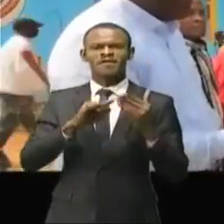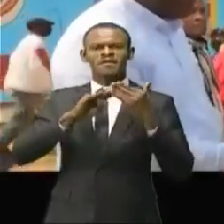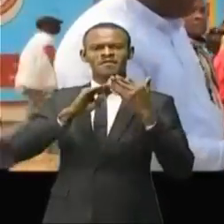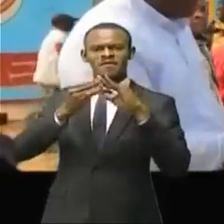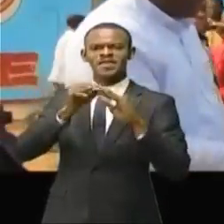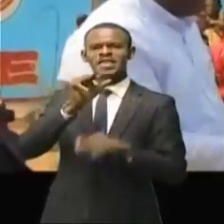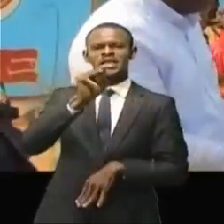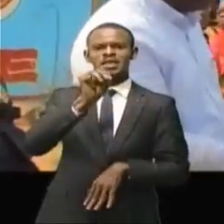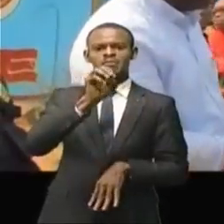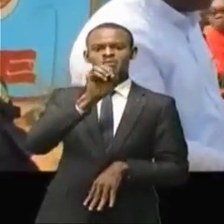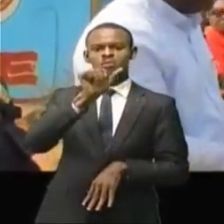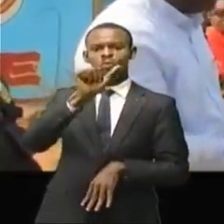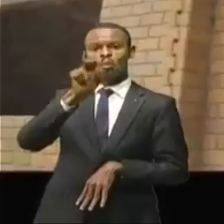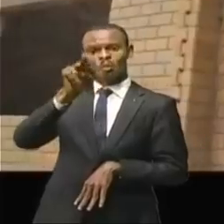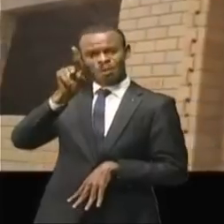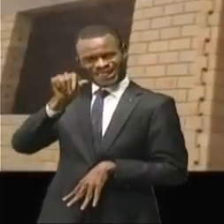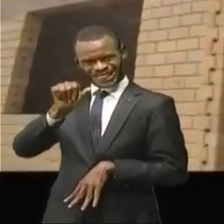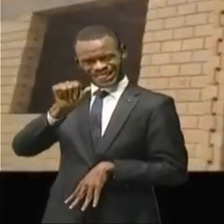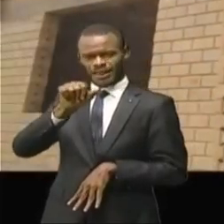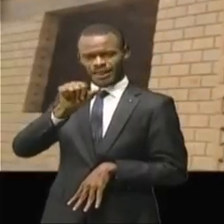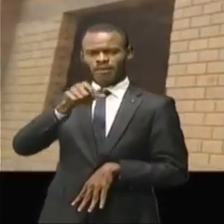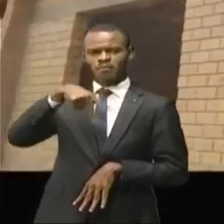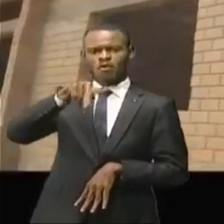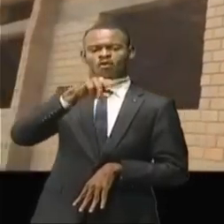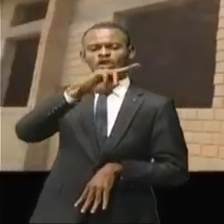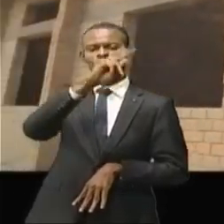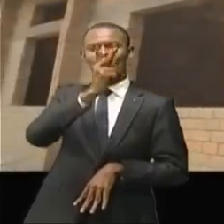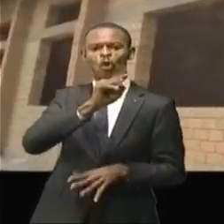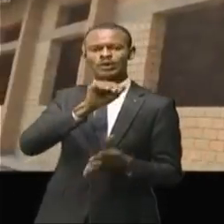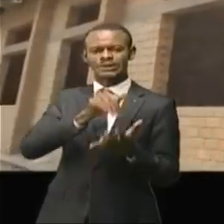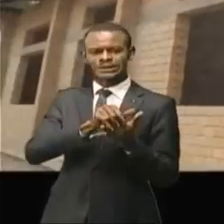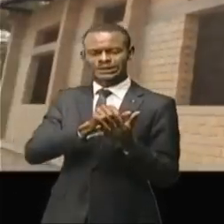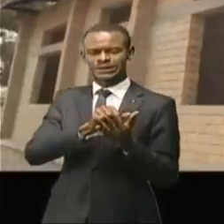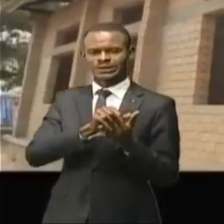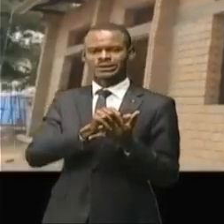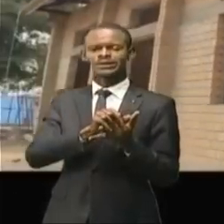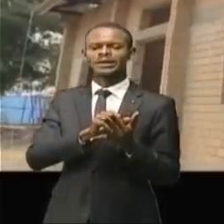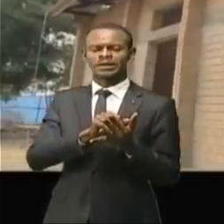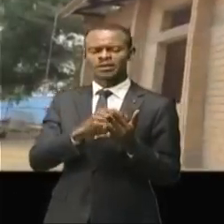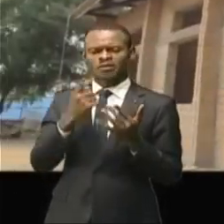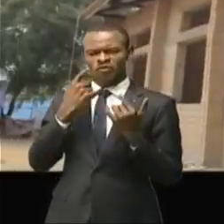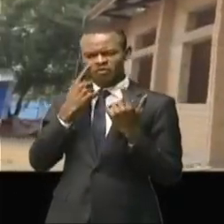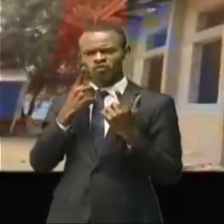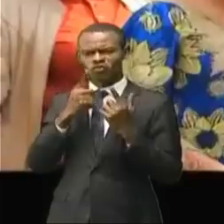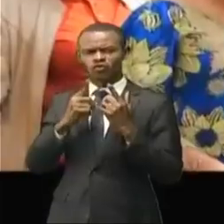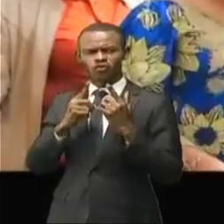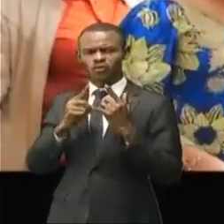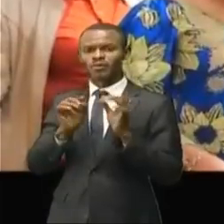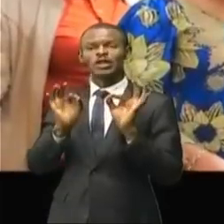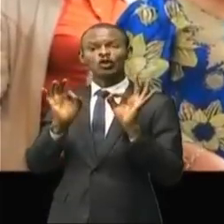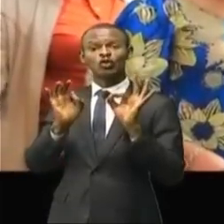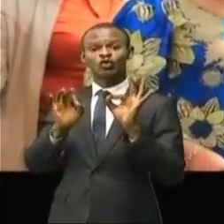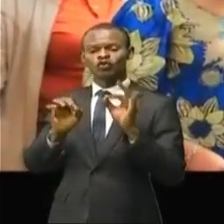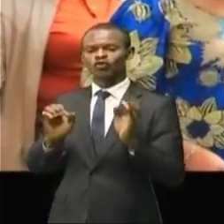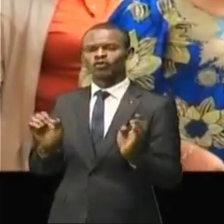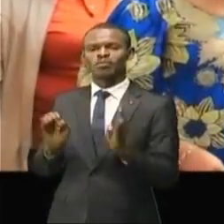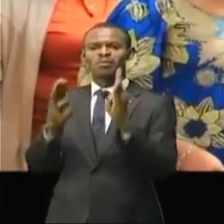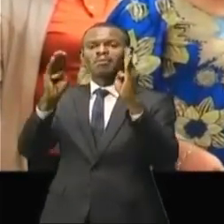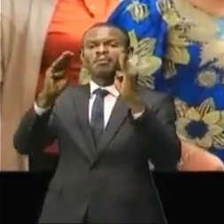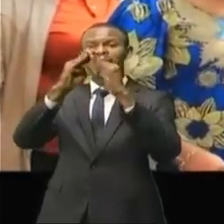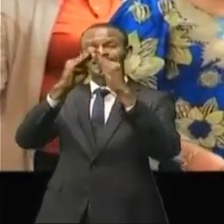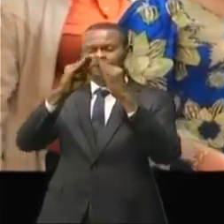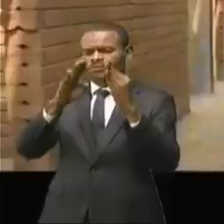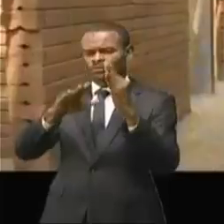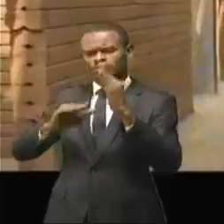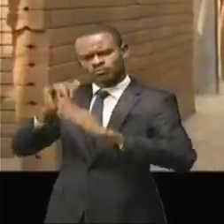l'administrateur du territoire c'est ici au chantier du nouveau bâtiment administratif que la ministre d'État ministre